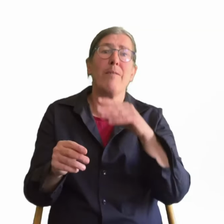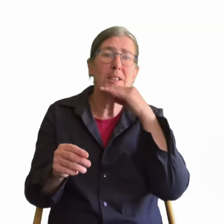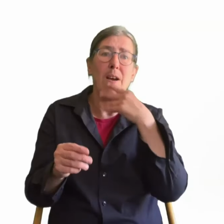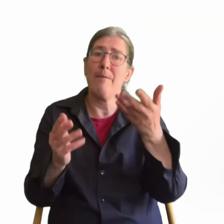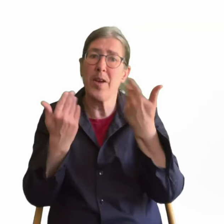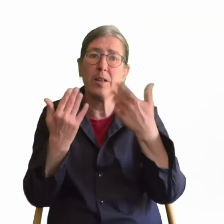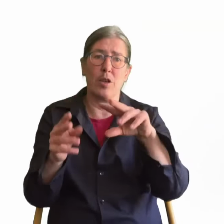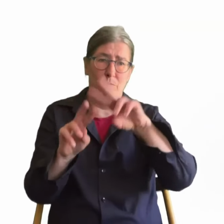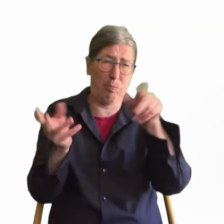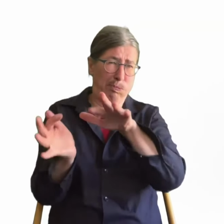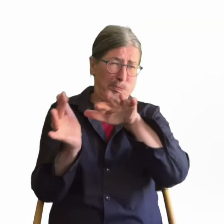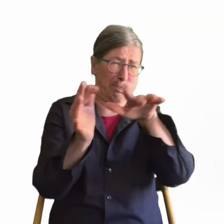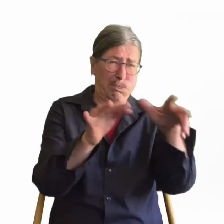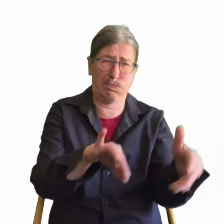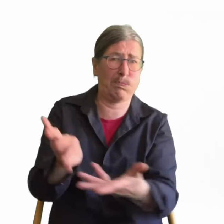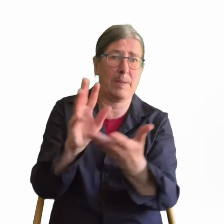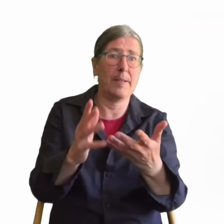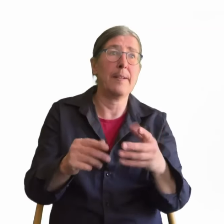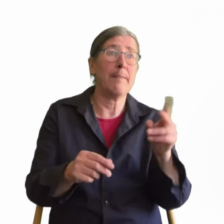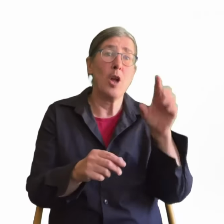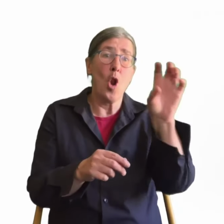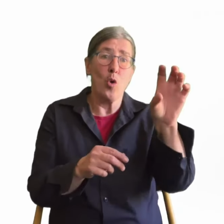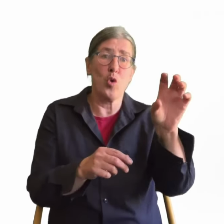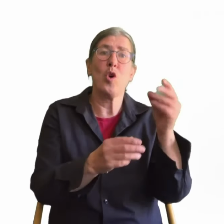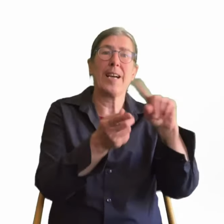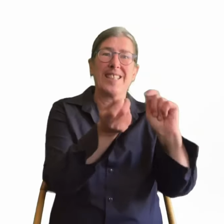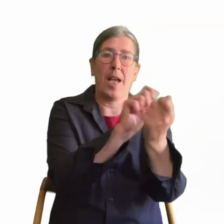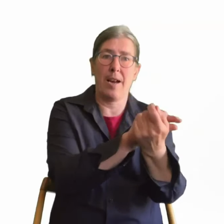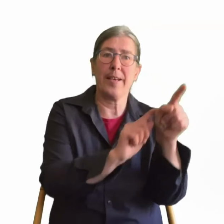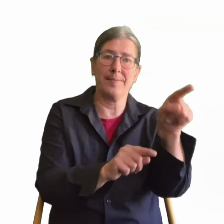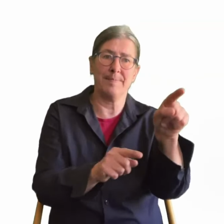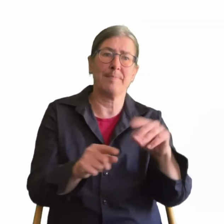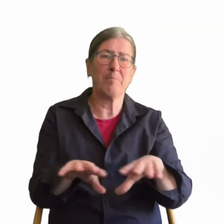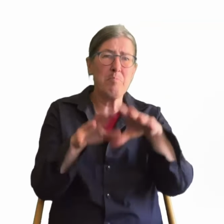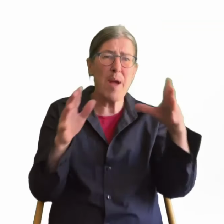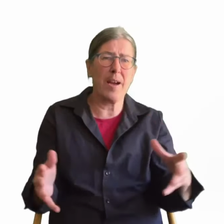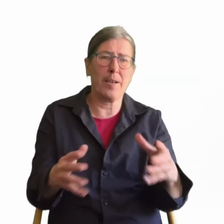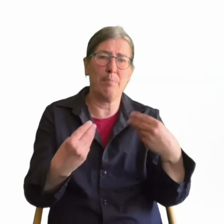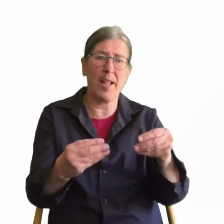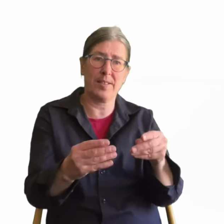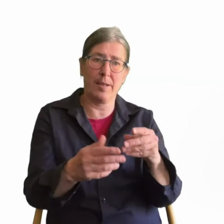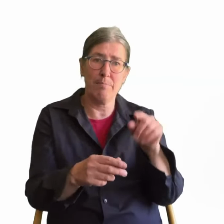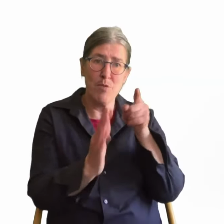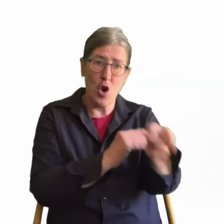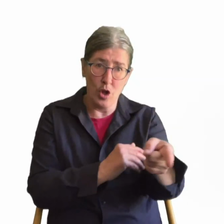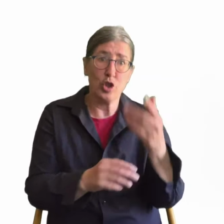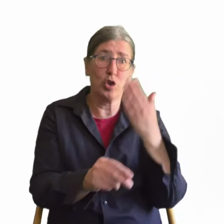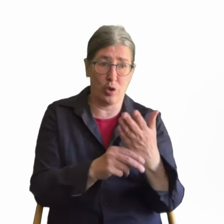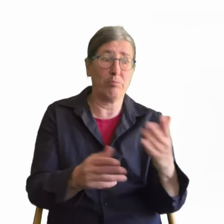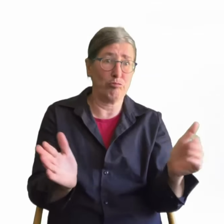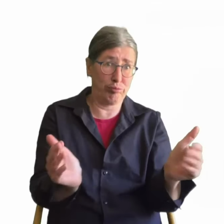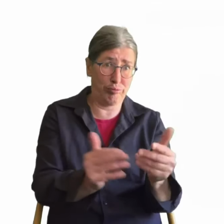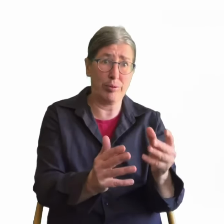getragen. Hier seht ihr ein Logo, dieses Logo steht für Recycling und hier Berge von Plastikmüll, auch wenn die jetzt